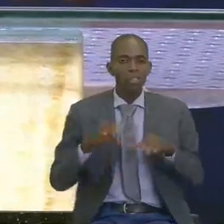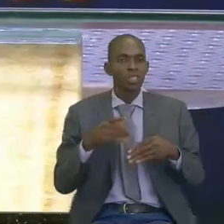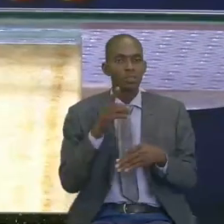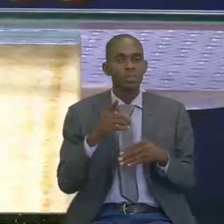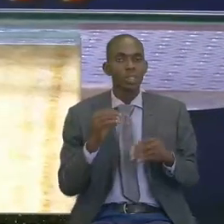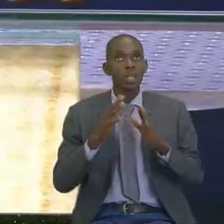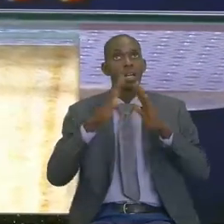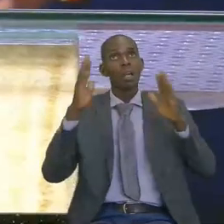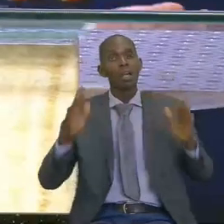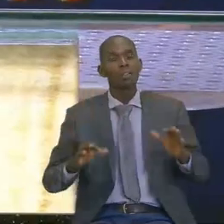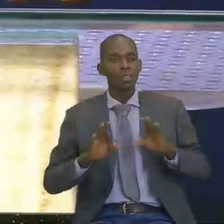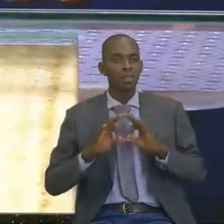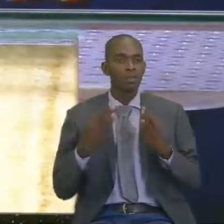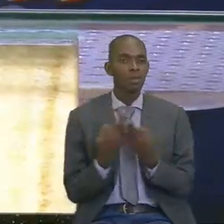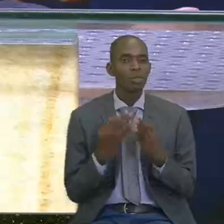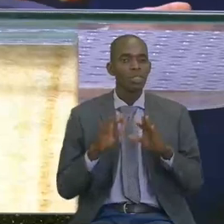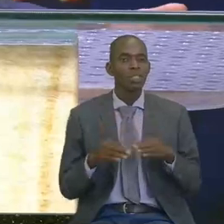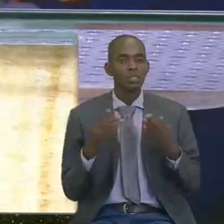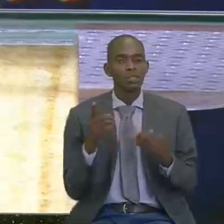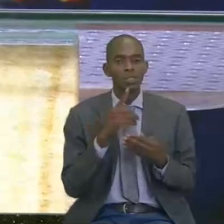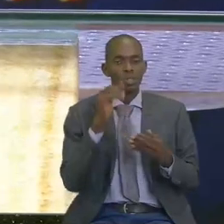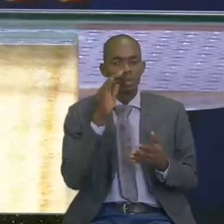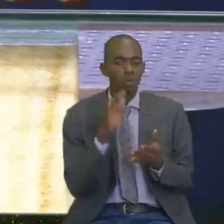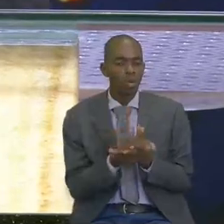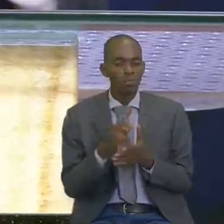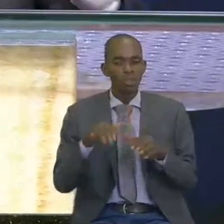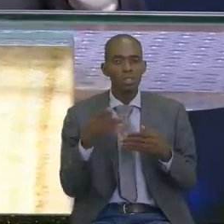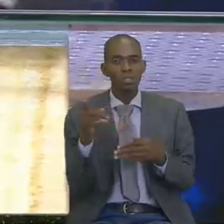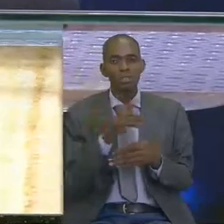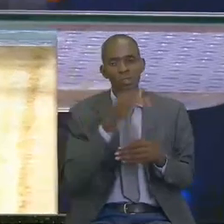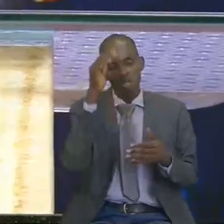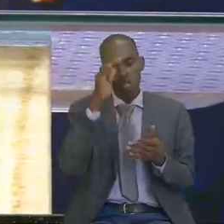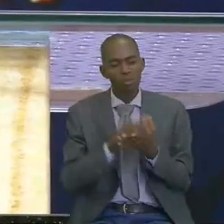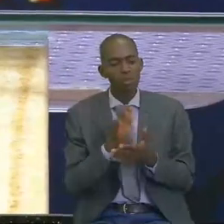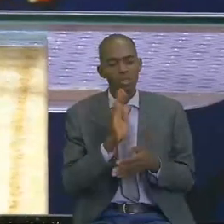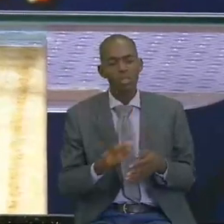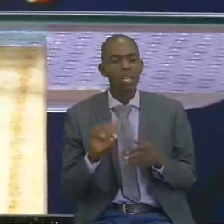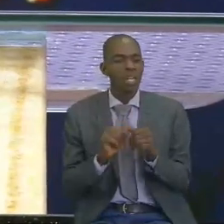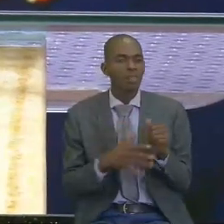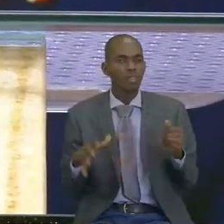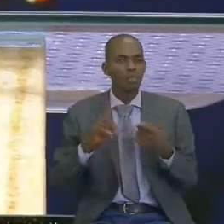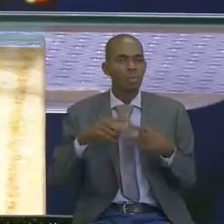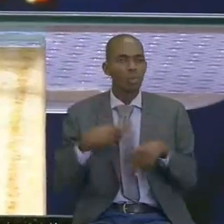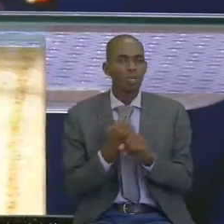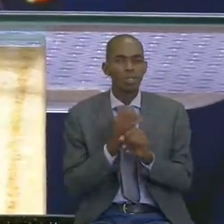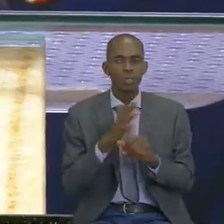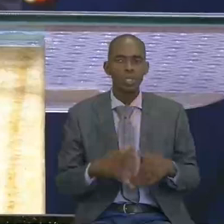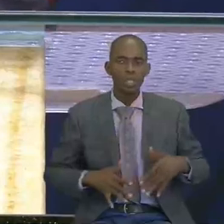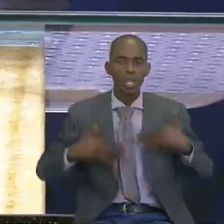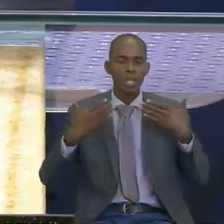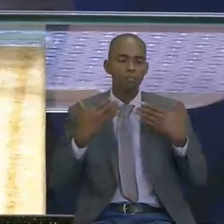pour labourer le sol, vous a donné une famille, vous a donné un mari, une femme, des enfants, pour rendre votre